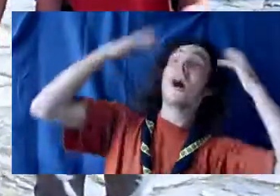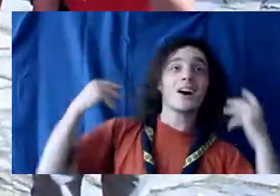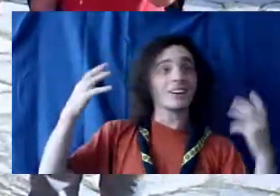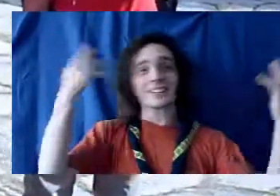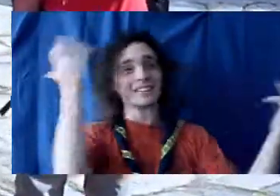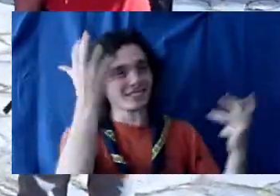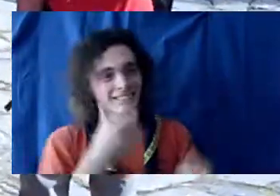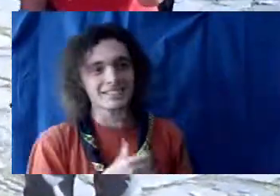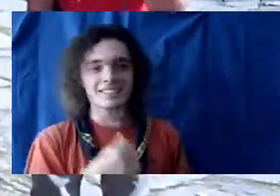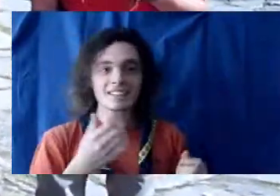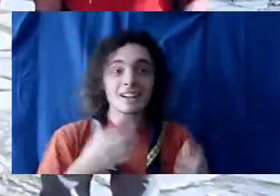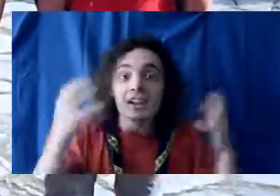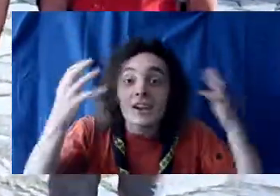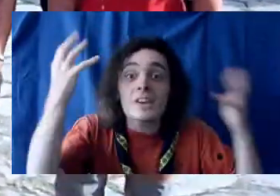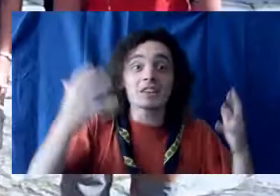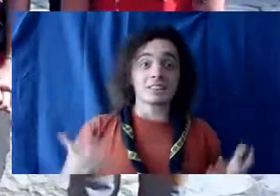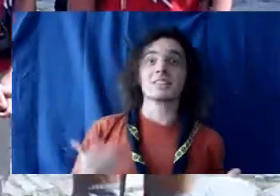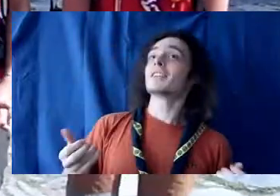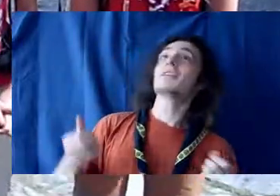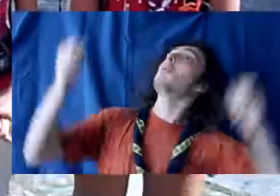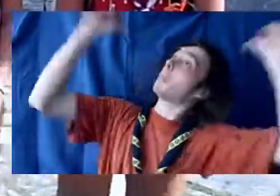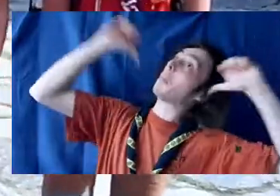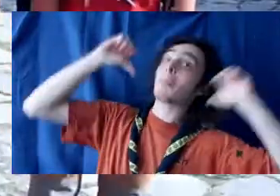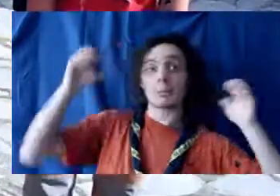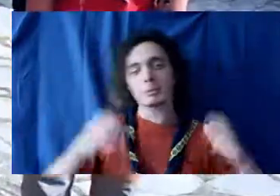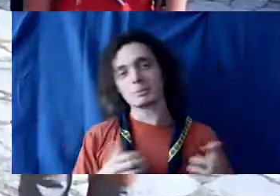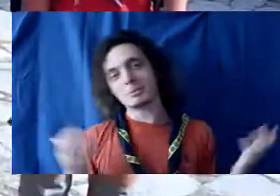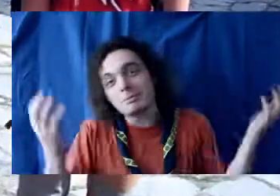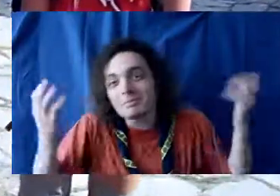zmokli a dokonce jsme i trošku